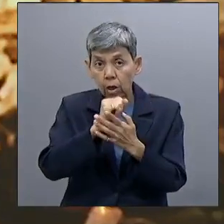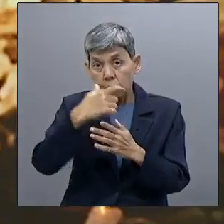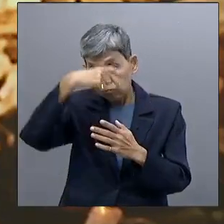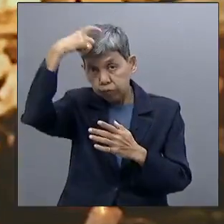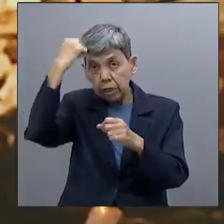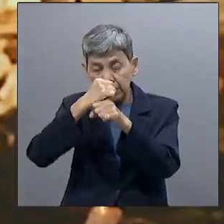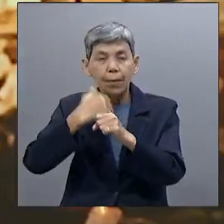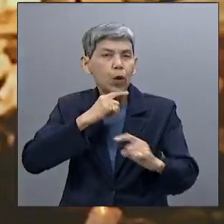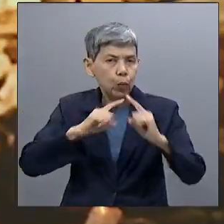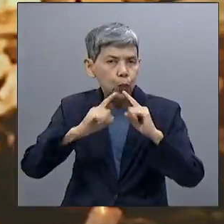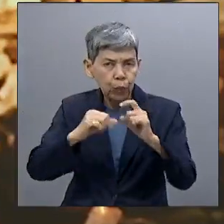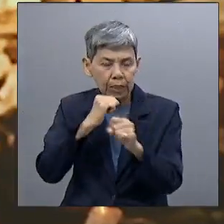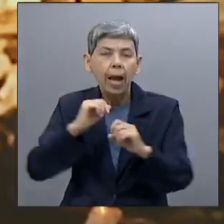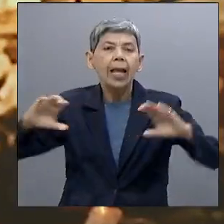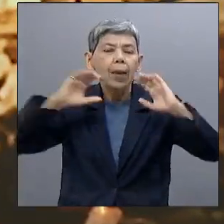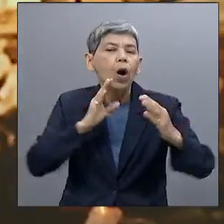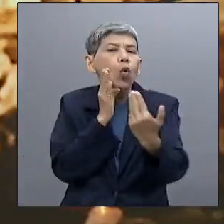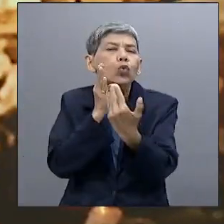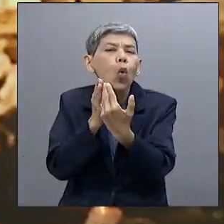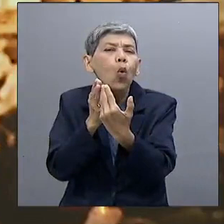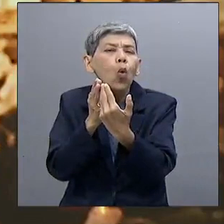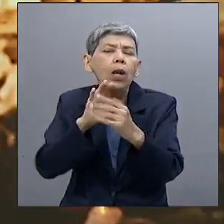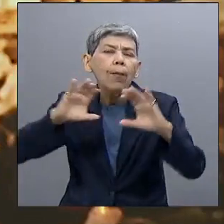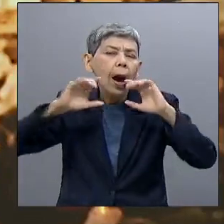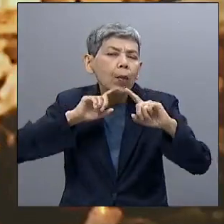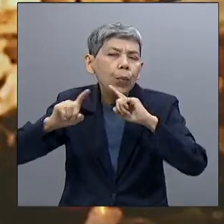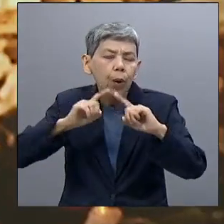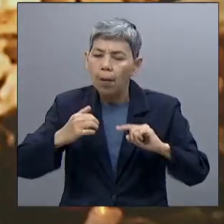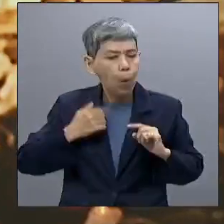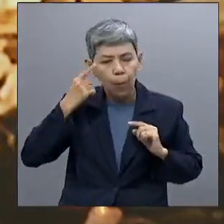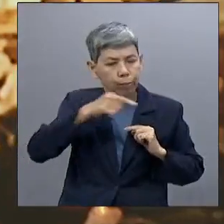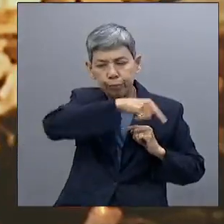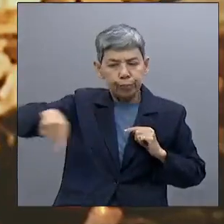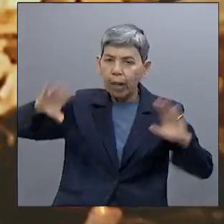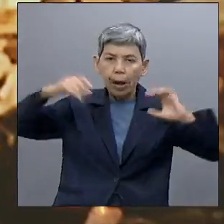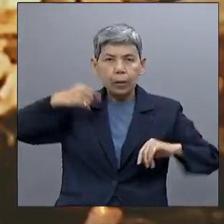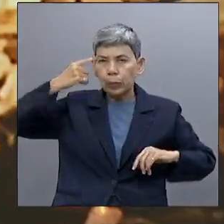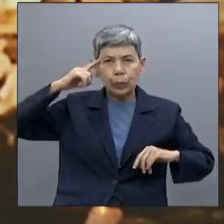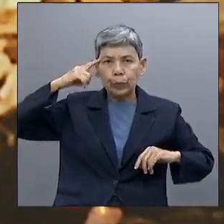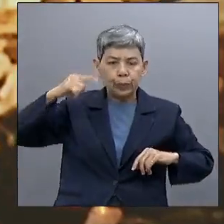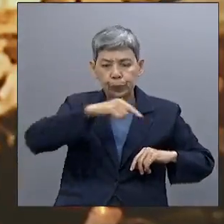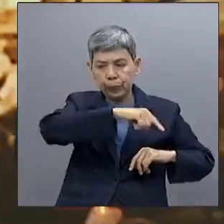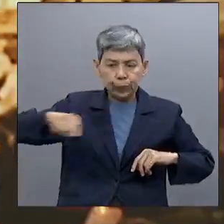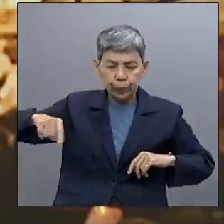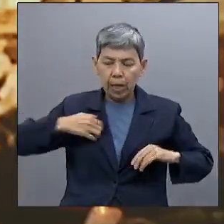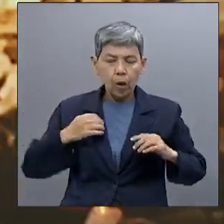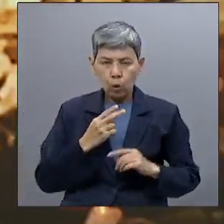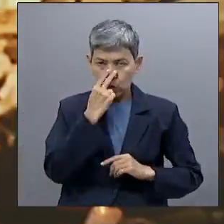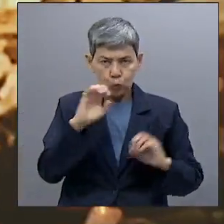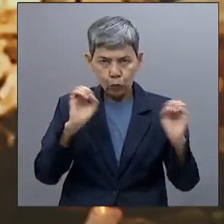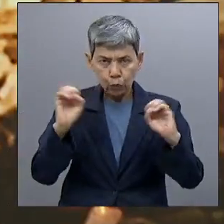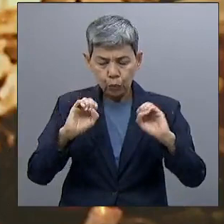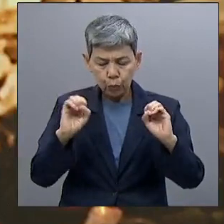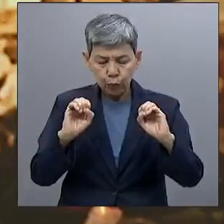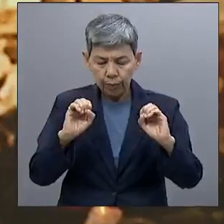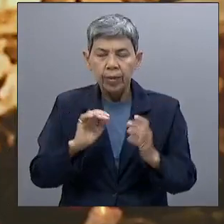จะไปพูดคุยกับฝ่ายรัฐบาลฝ่ายบริหารยังไงผมไม่ทราบน ะ เพราะเราไม่ได้ไปติดตามท่านประธานตล